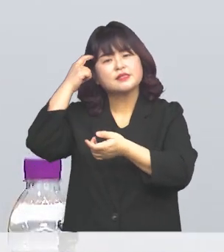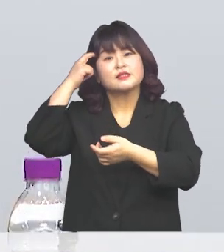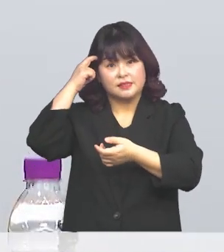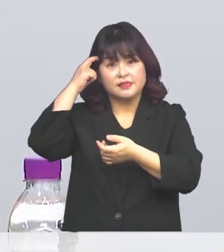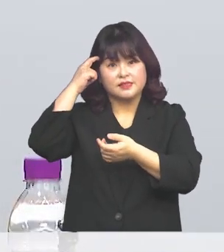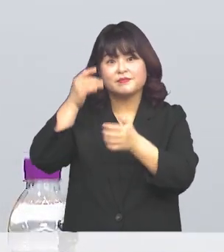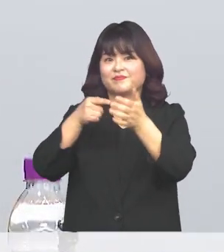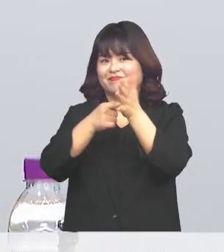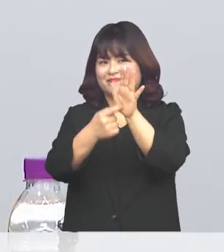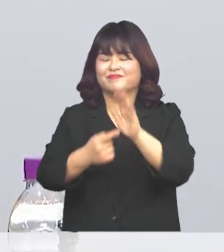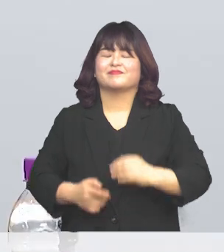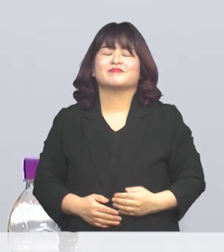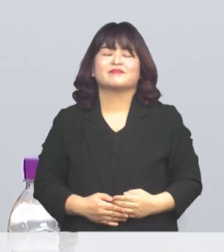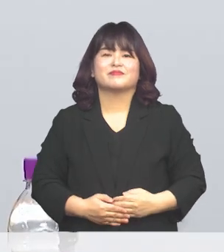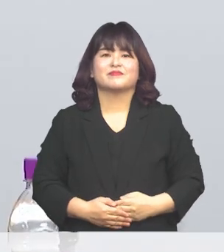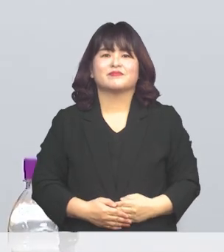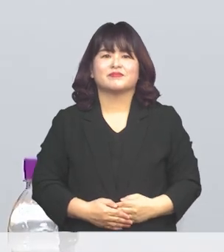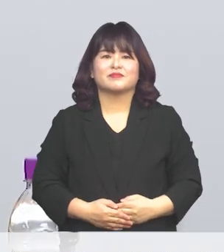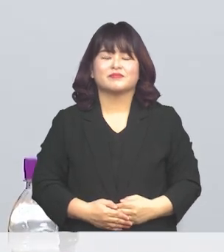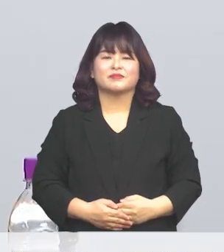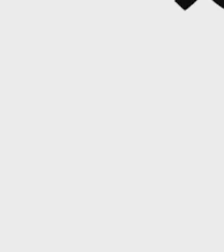잘 수렴해달라고 말했습니다.